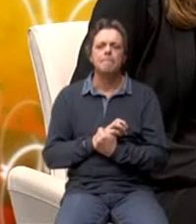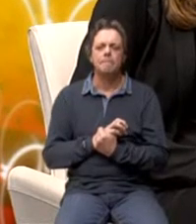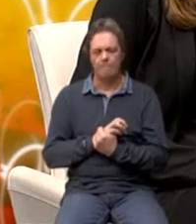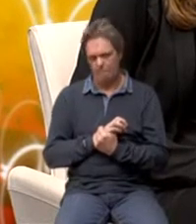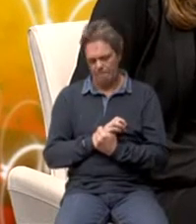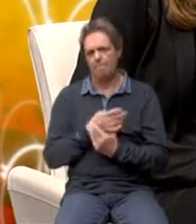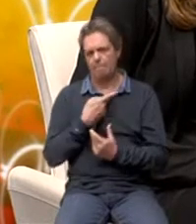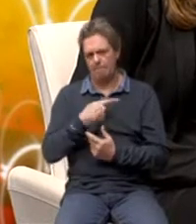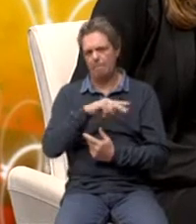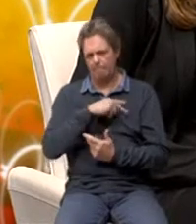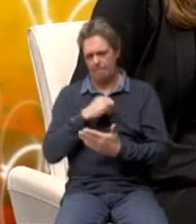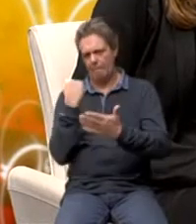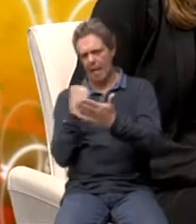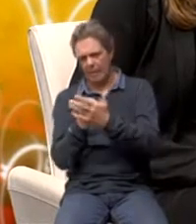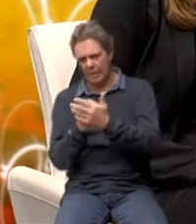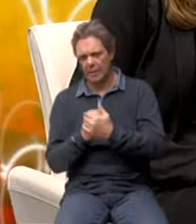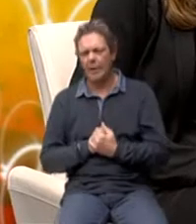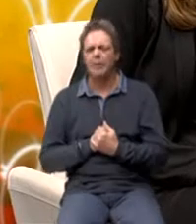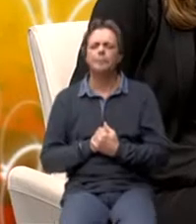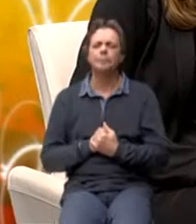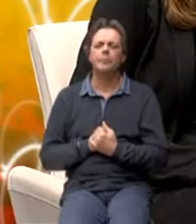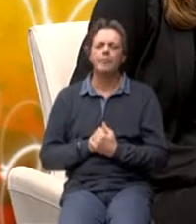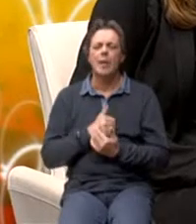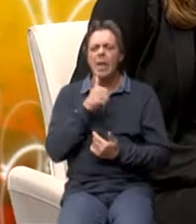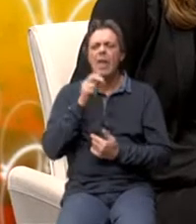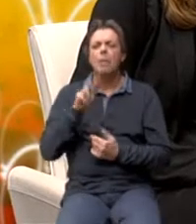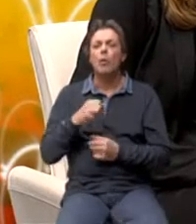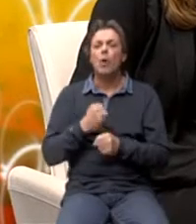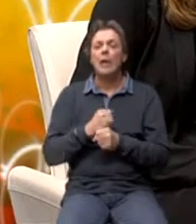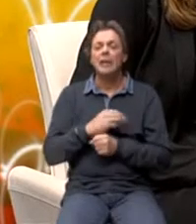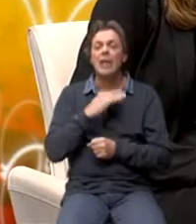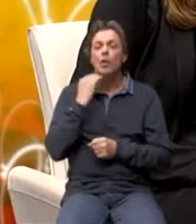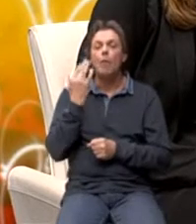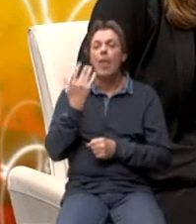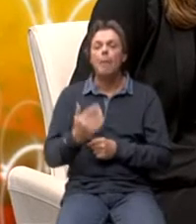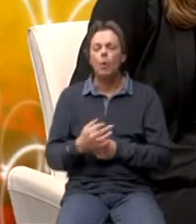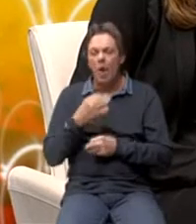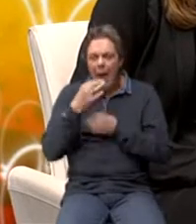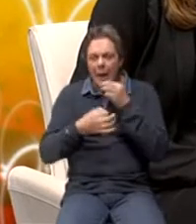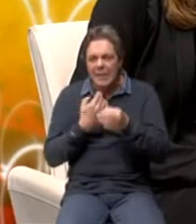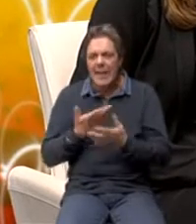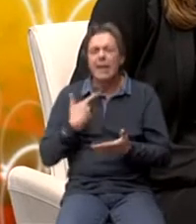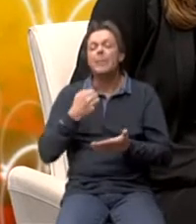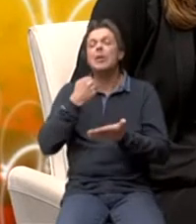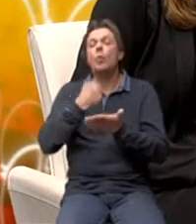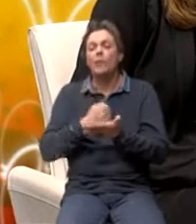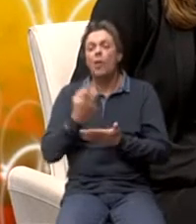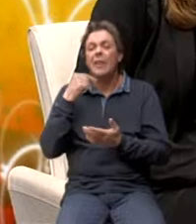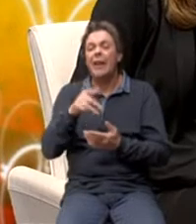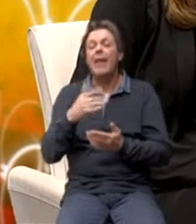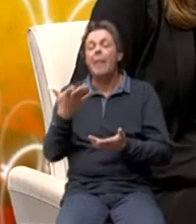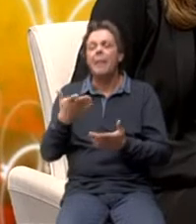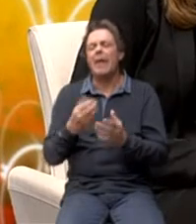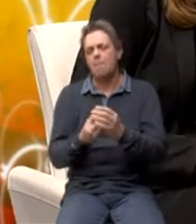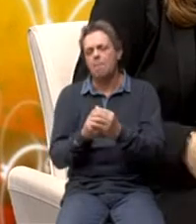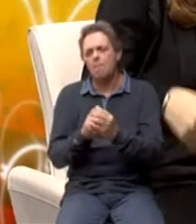akreditirani po normi 17.025 i moraju raditi dovoljan broj analiza da bi se utvrdilo je li neki